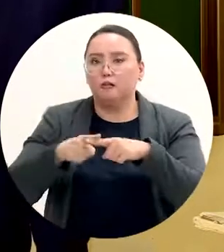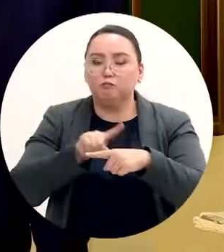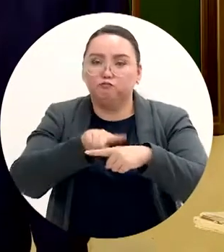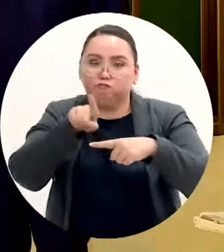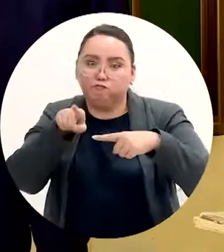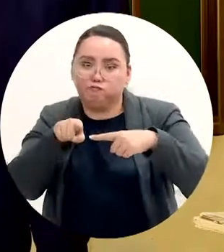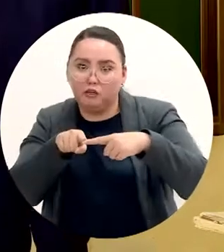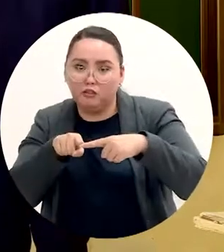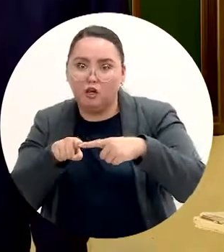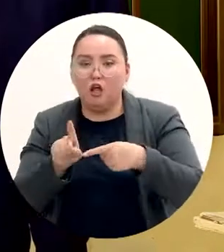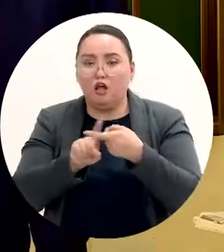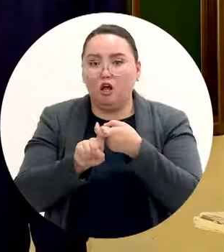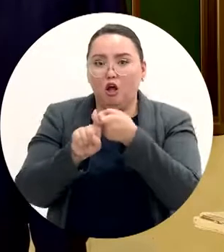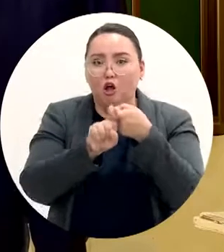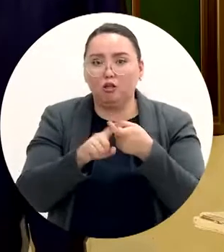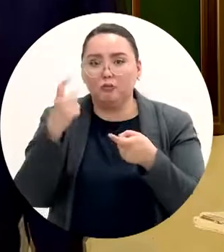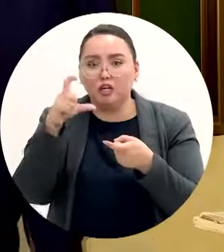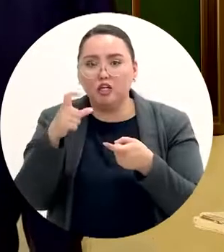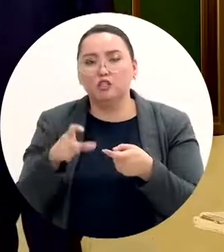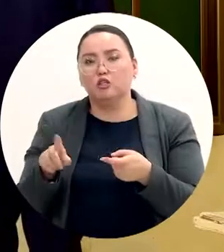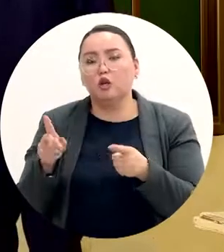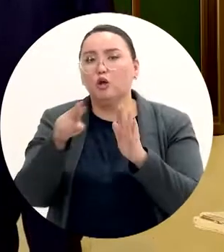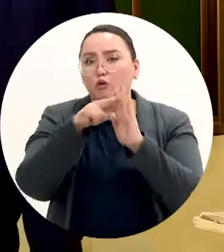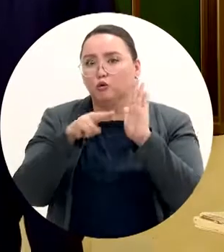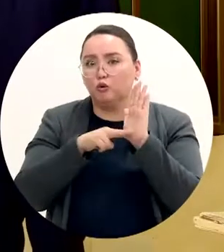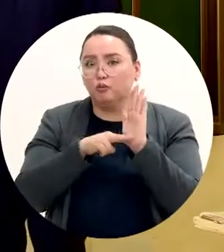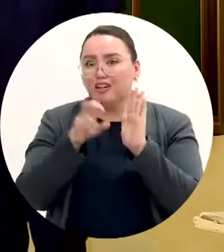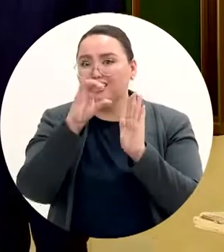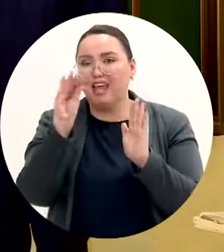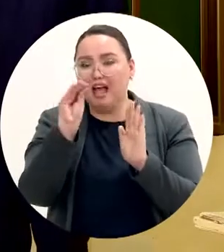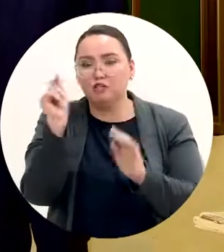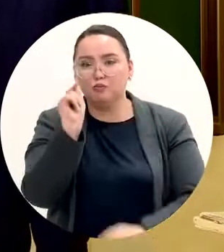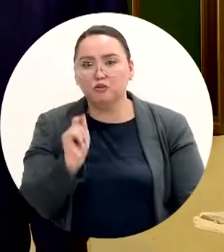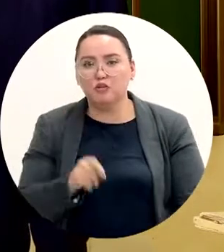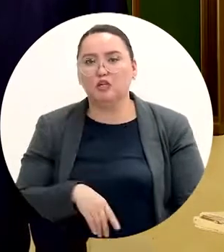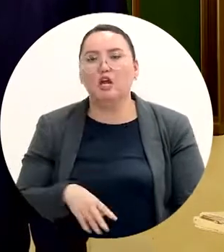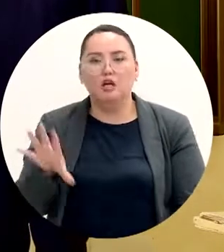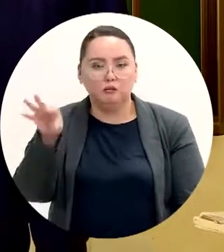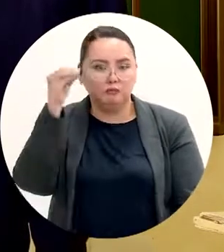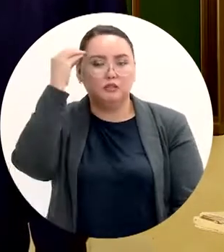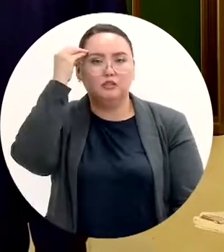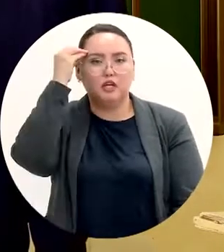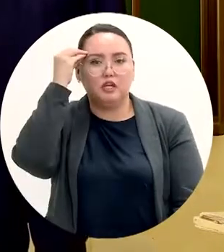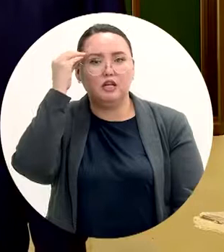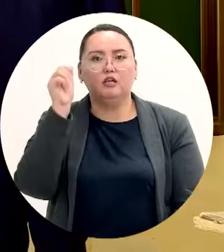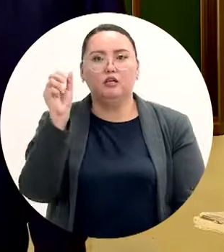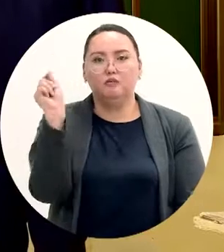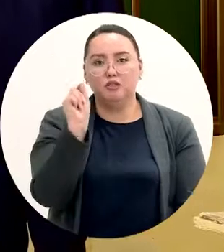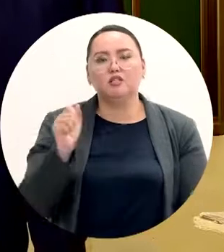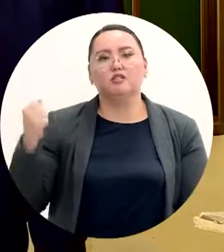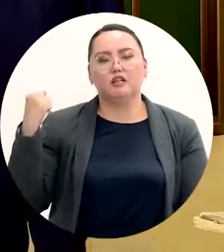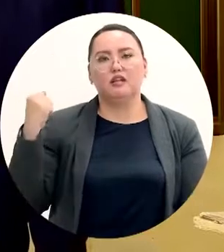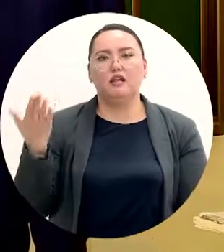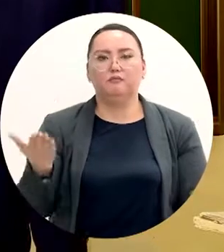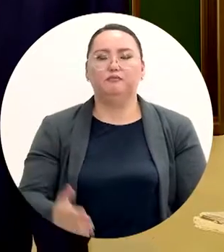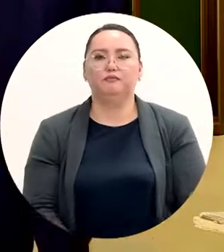язгуур дагуурыг чийжлээд тэдгэрийг холбогшгийн дагуу хэрхэн бичих вэ гэдгээс тухай үгийг кириллээс монгол бичиг чөлөөтэй болох